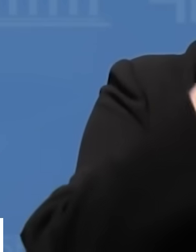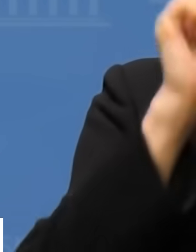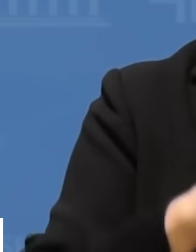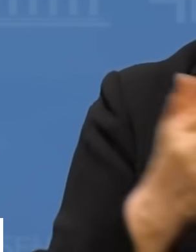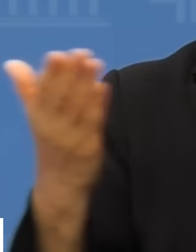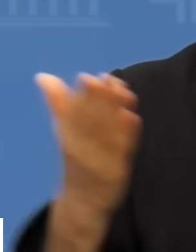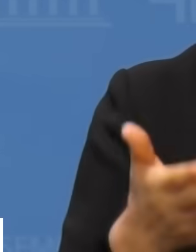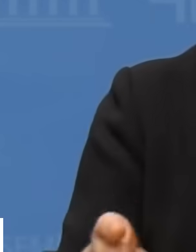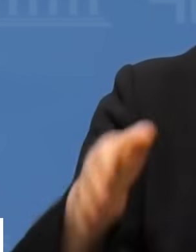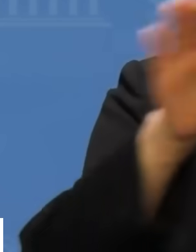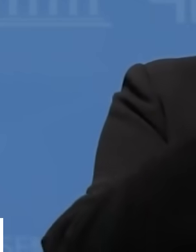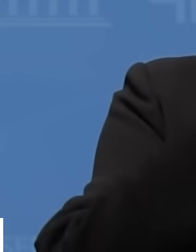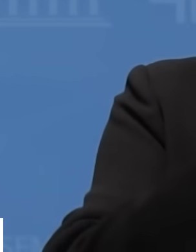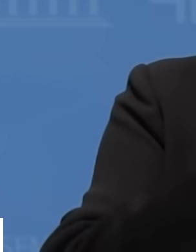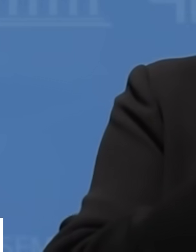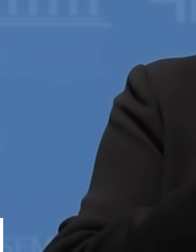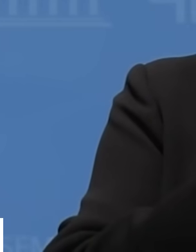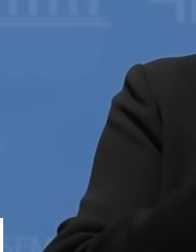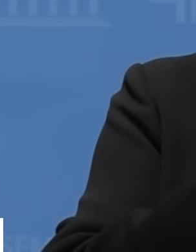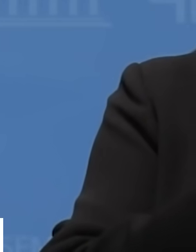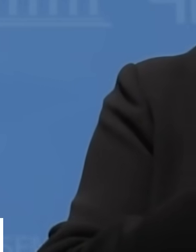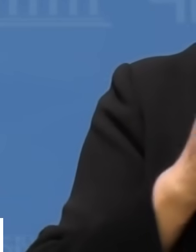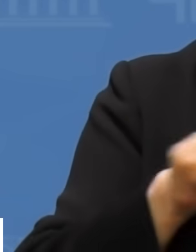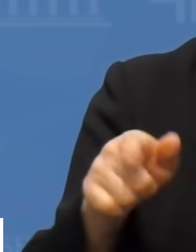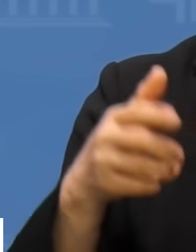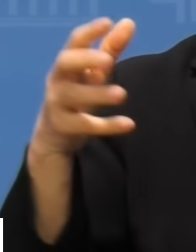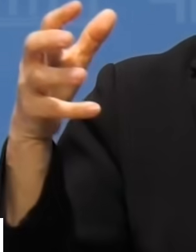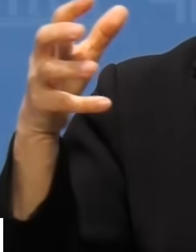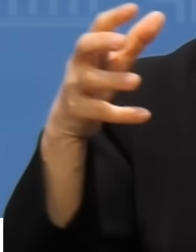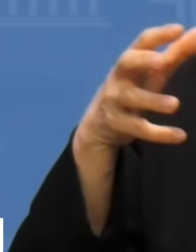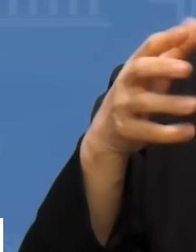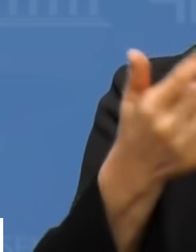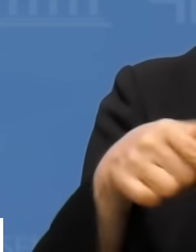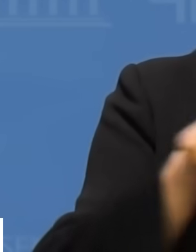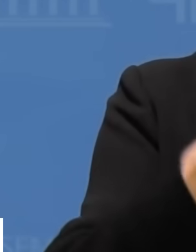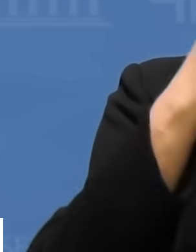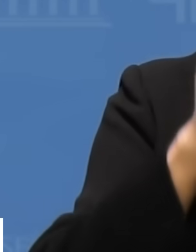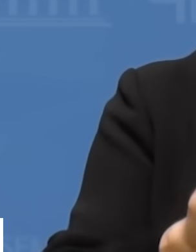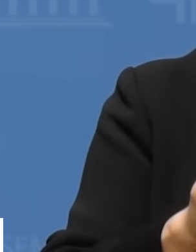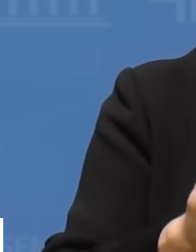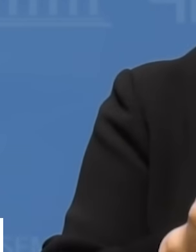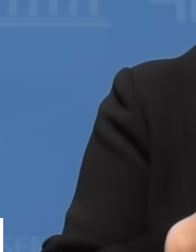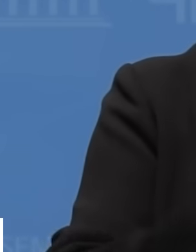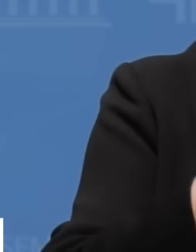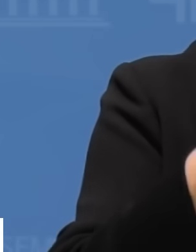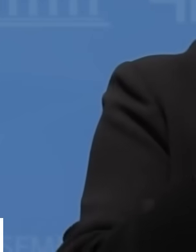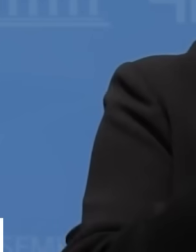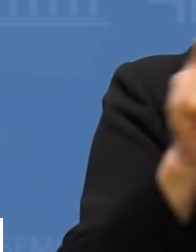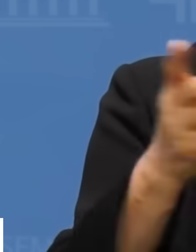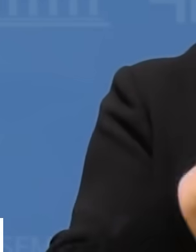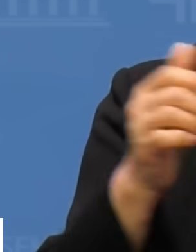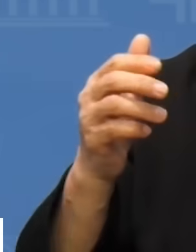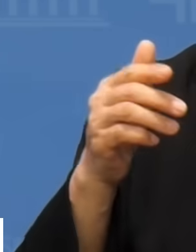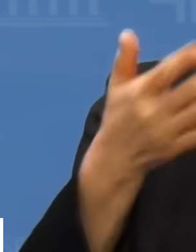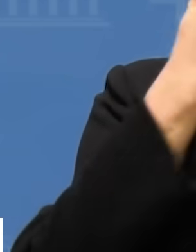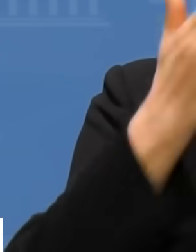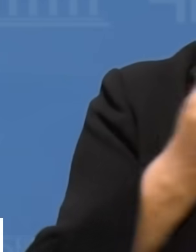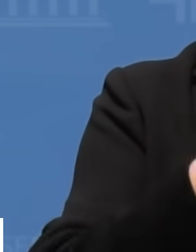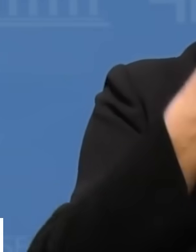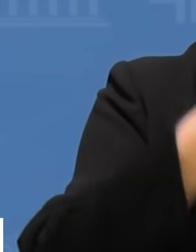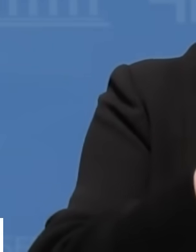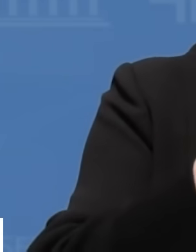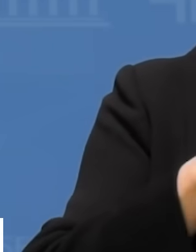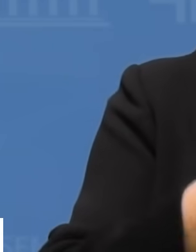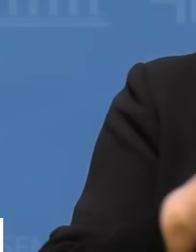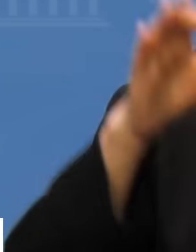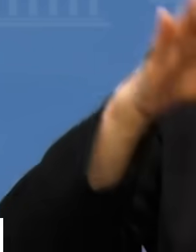업무시설을 확충해서 직주공존 도시로 거듭날 수 있는 토대를 마련하겠습니다.